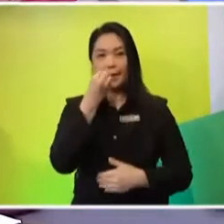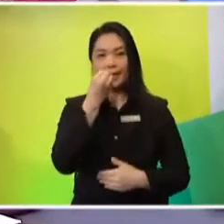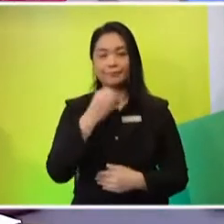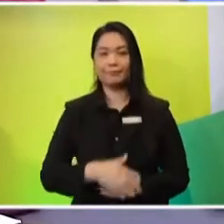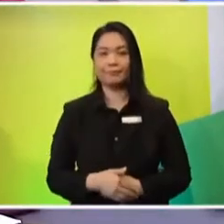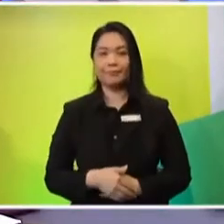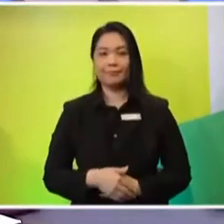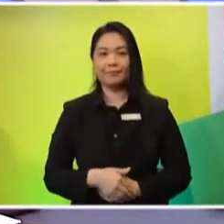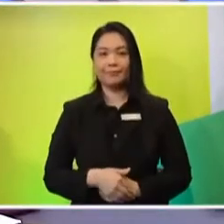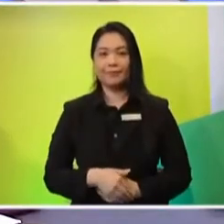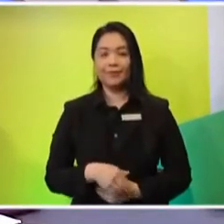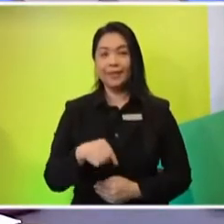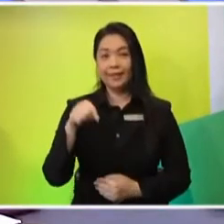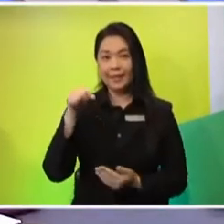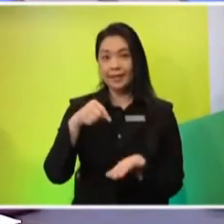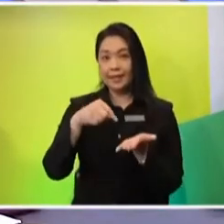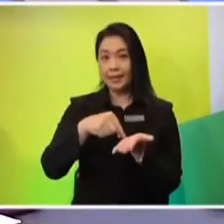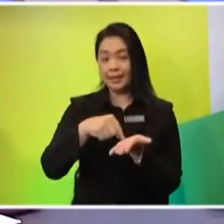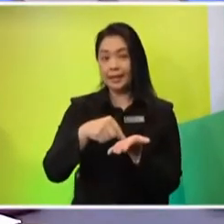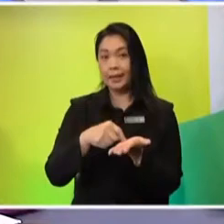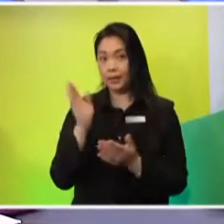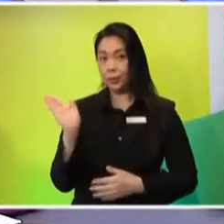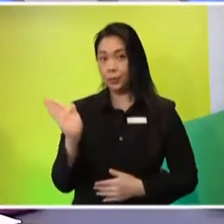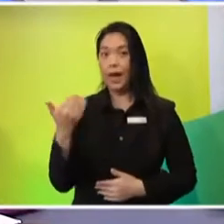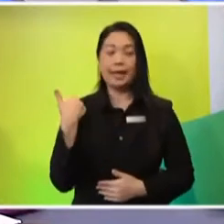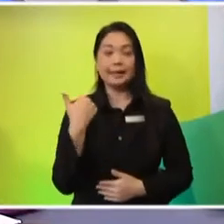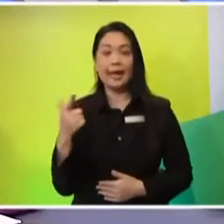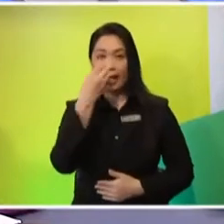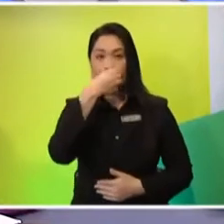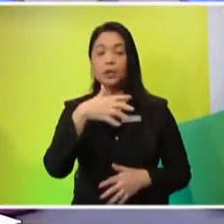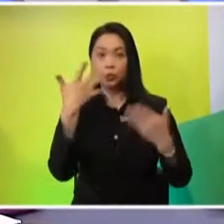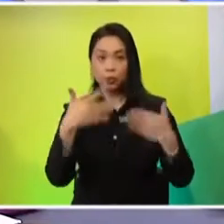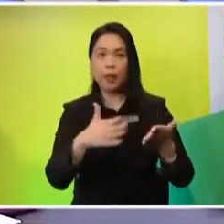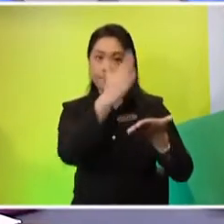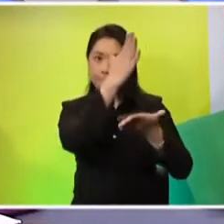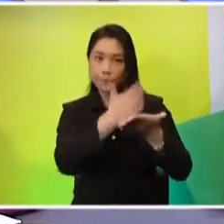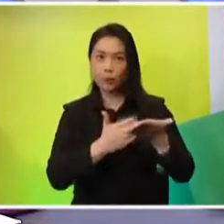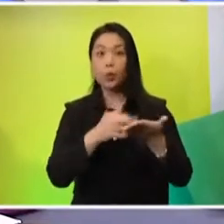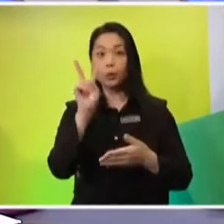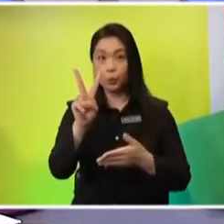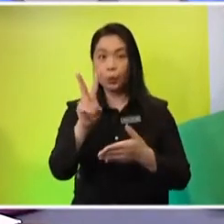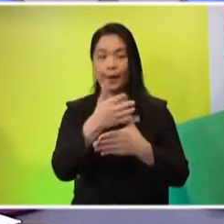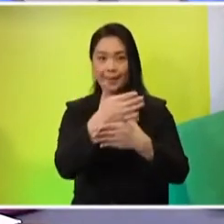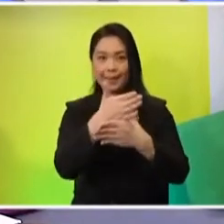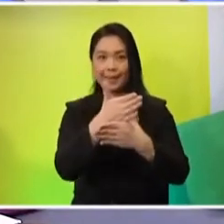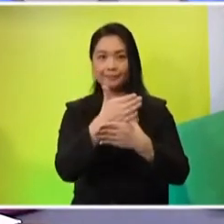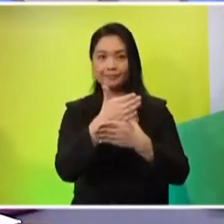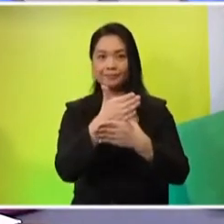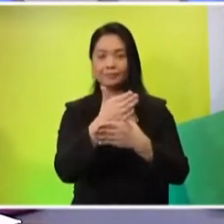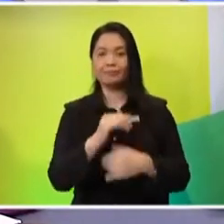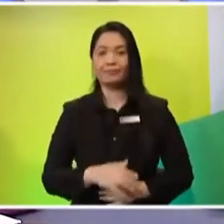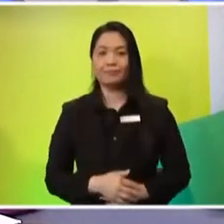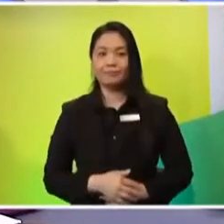Okey, ini ialah apple yang cikgu telah potong kepada dua bahagian.